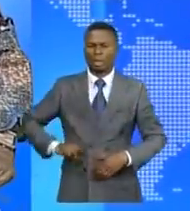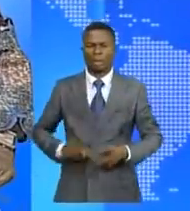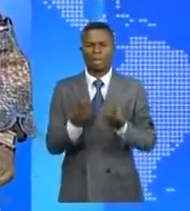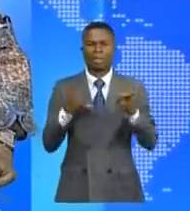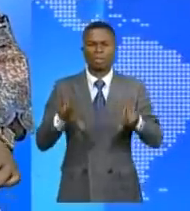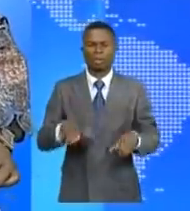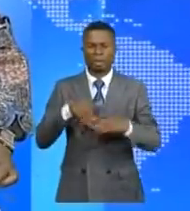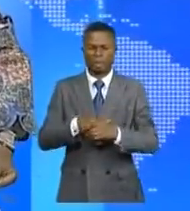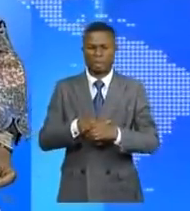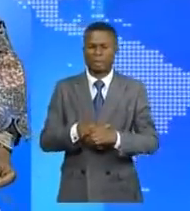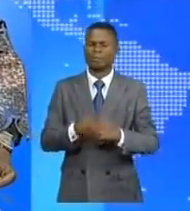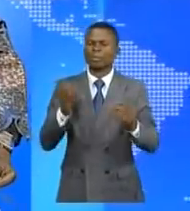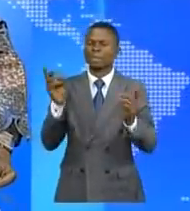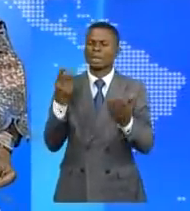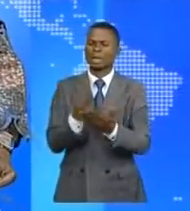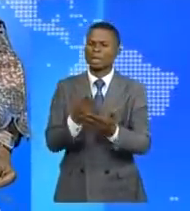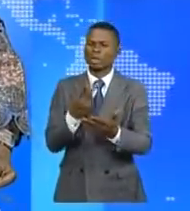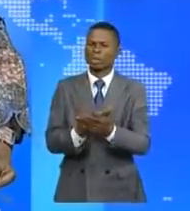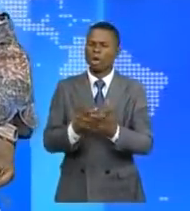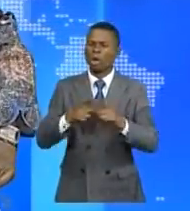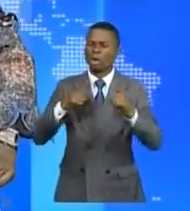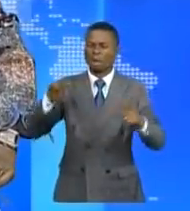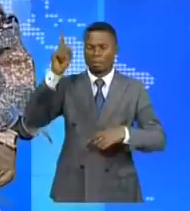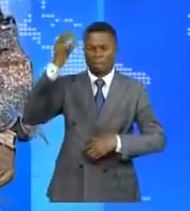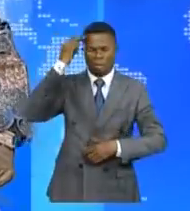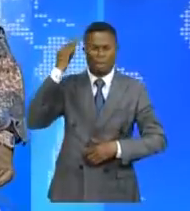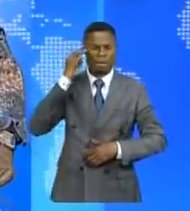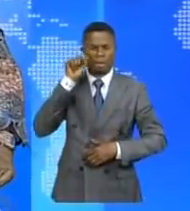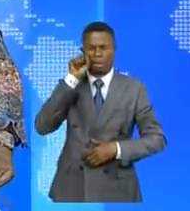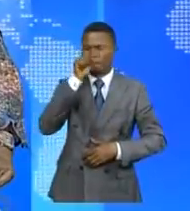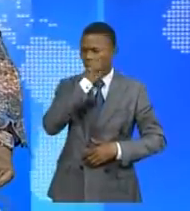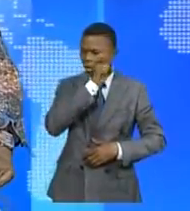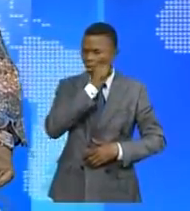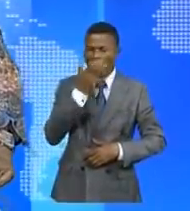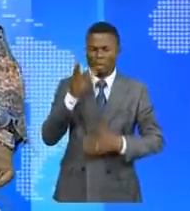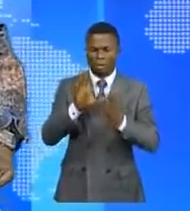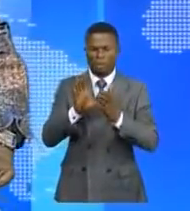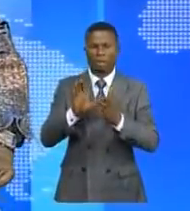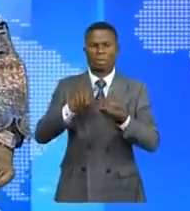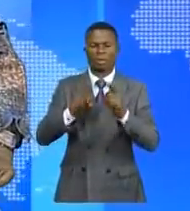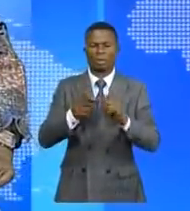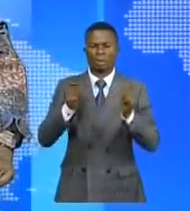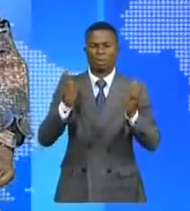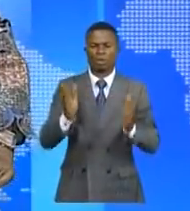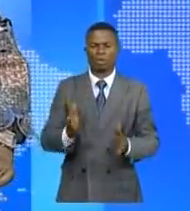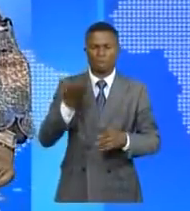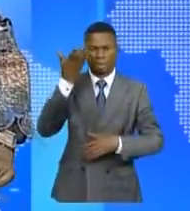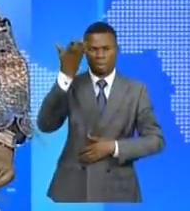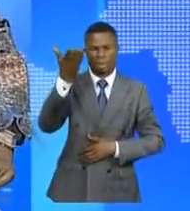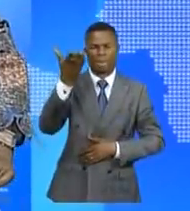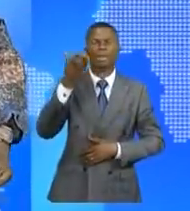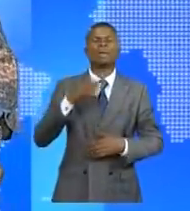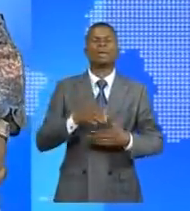Congo à ce grand rendez-vous sportif au Premier ministre Samalou Kondé. Pati Tondong Kizunda, Marcel Mbenga, bienvenue à